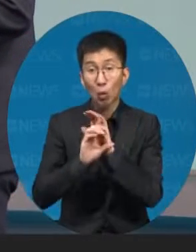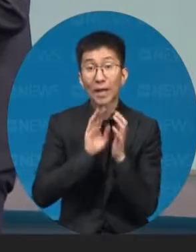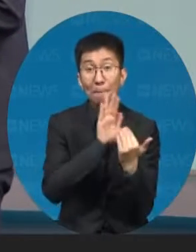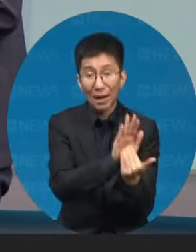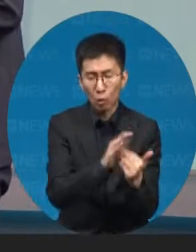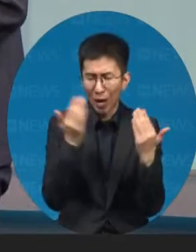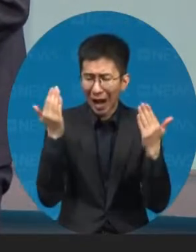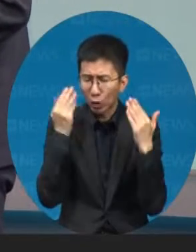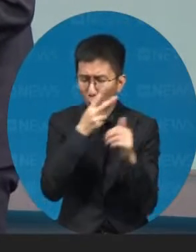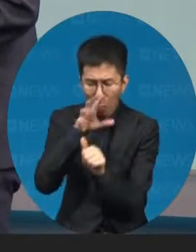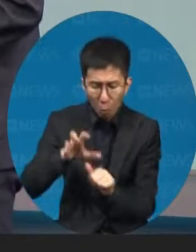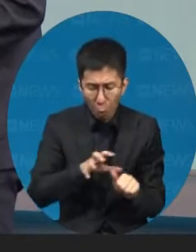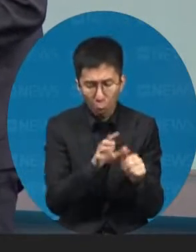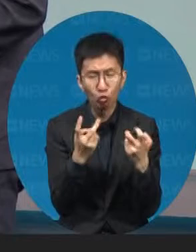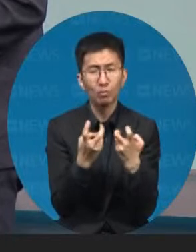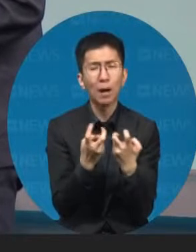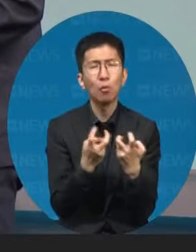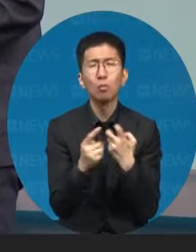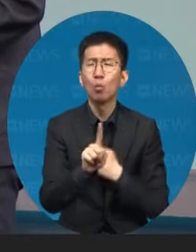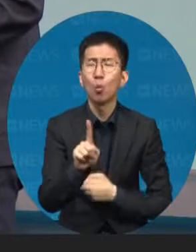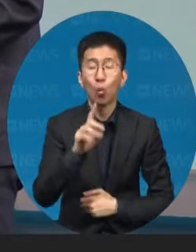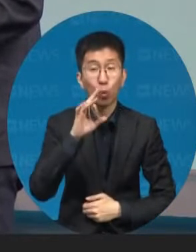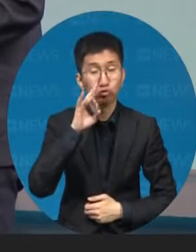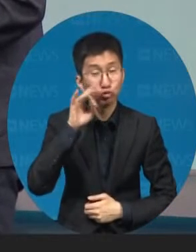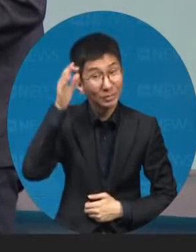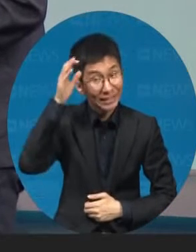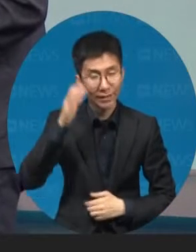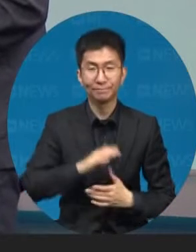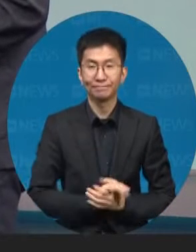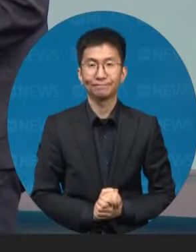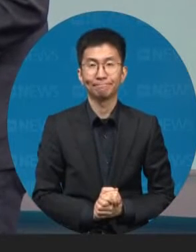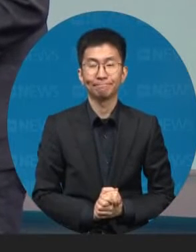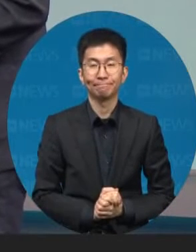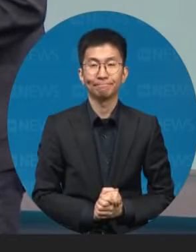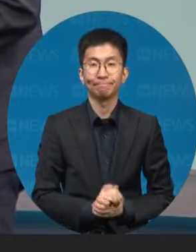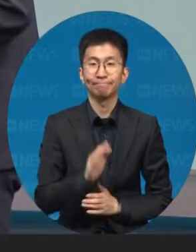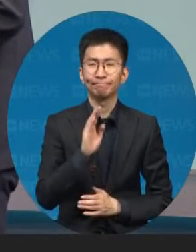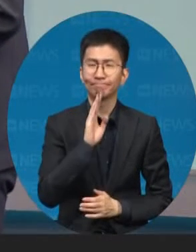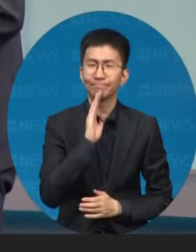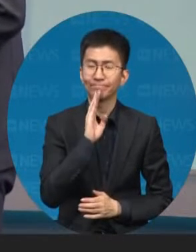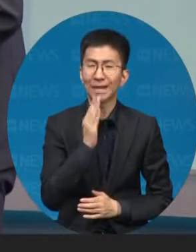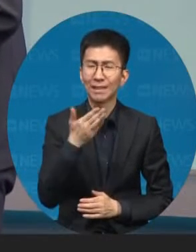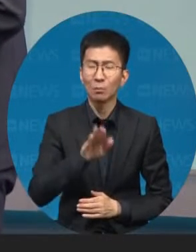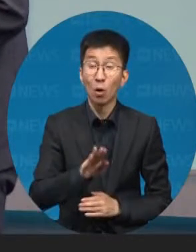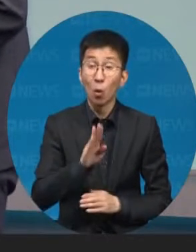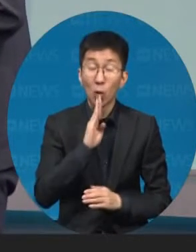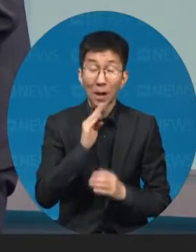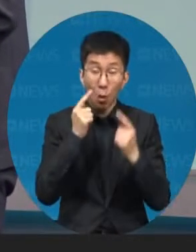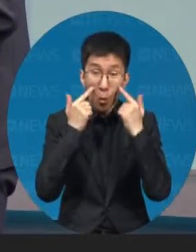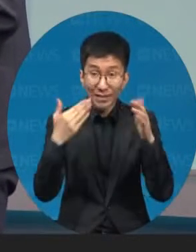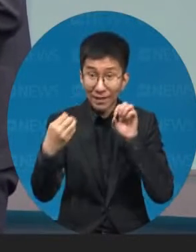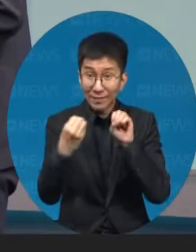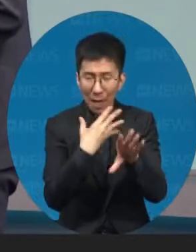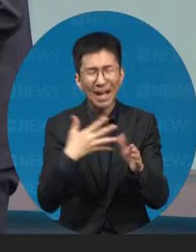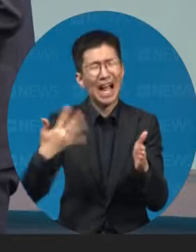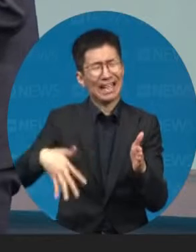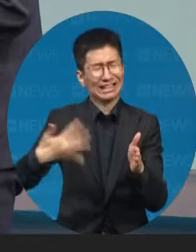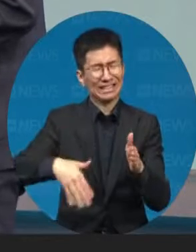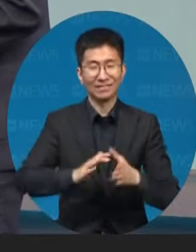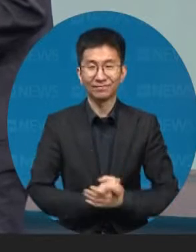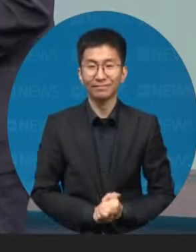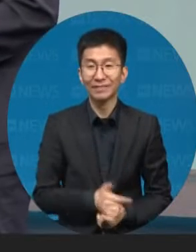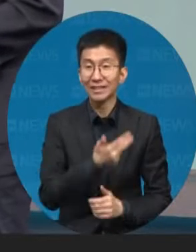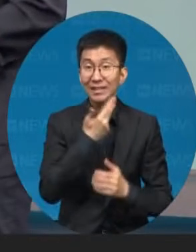학교를 지킬 수 있는 방법이라 굉장히 기대가 되는데요 어떤 게 있죠 4 근데 사실 기대가 되지만 아직 딱 답이 나온 것은 아닙니다 예